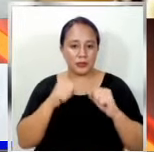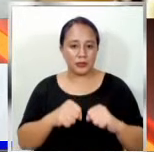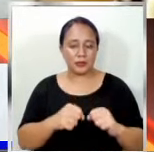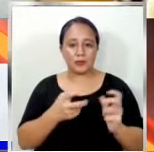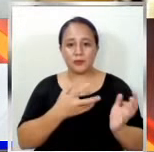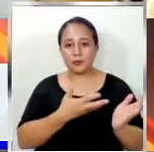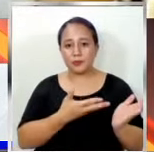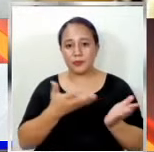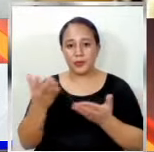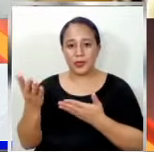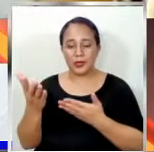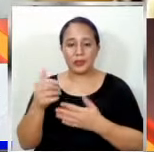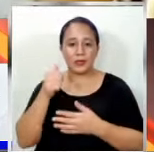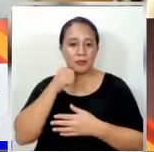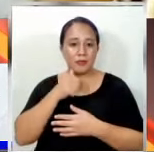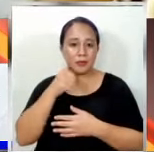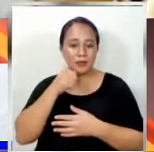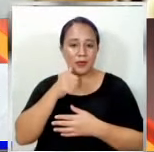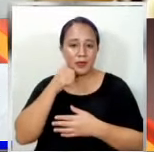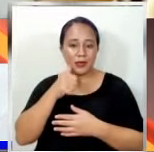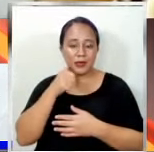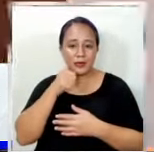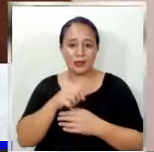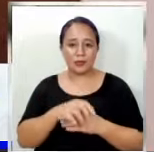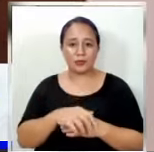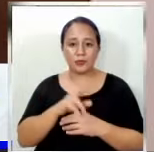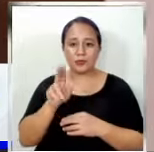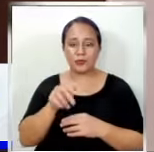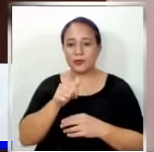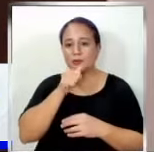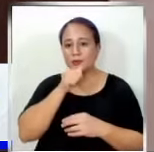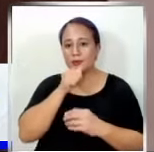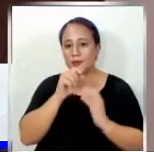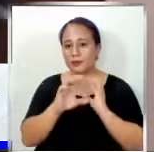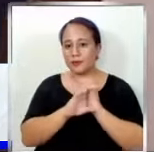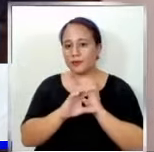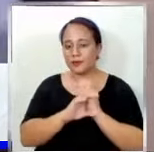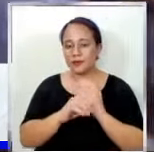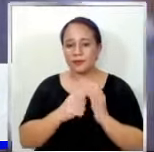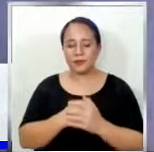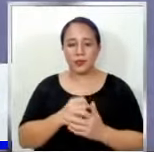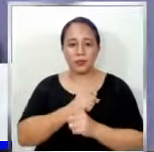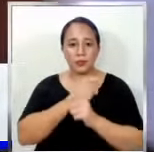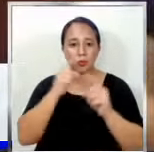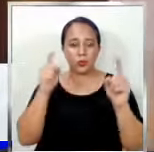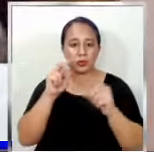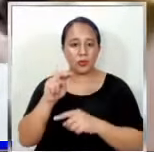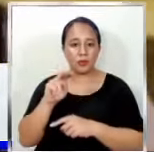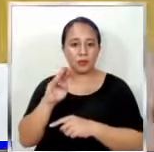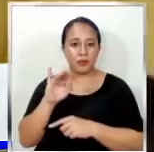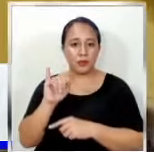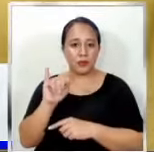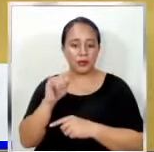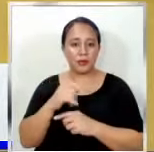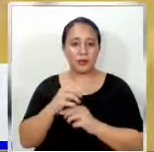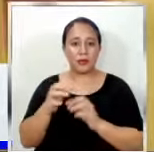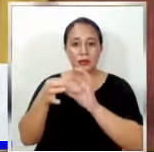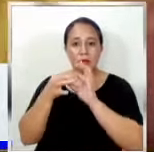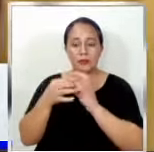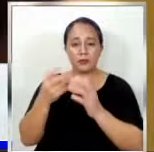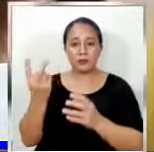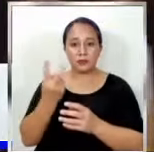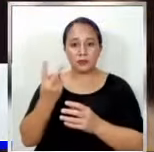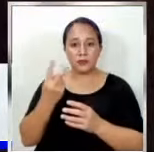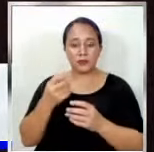mga kababaihan using private vehicles. Ikinagulat ng NBI ng matuklasan ng relasyon ng mga umano'y bugaw sa